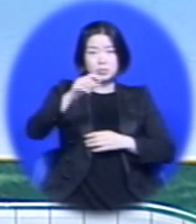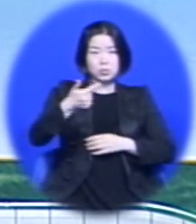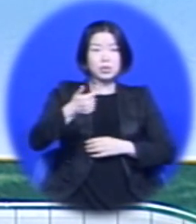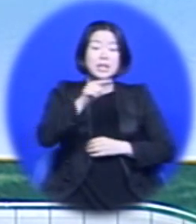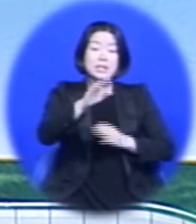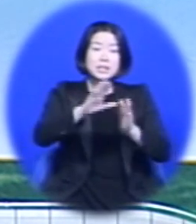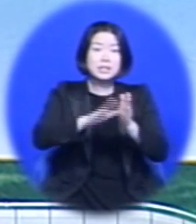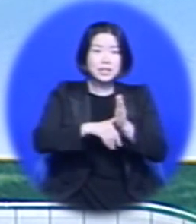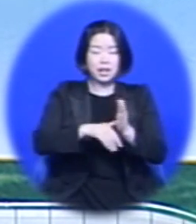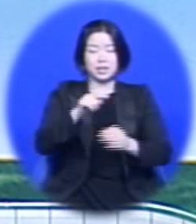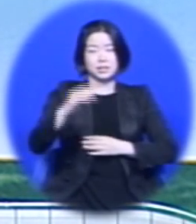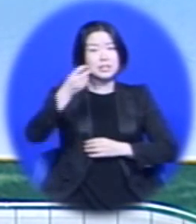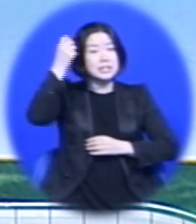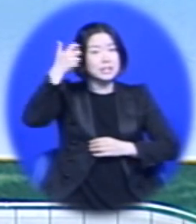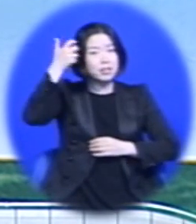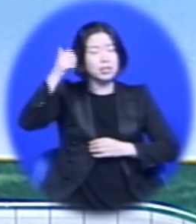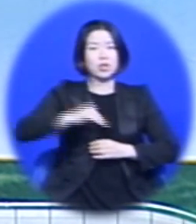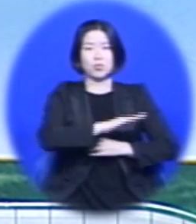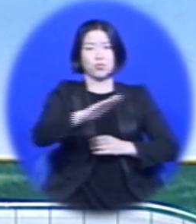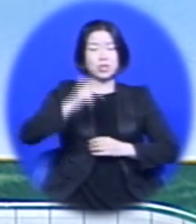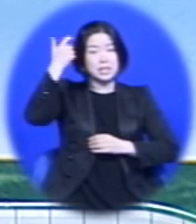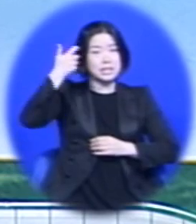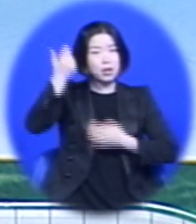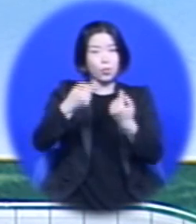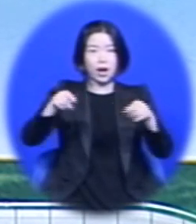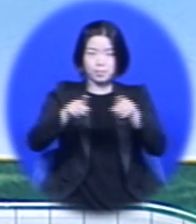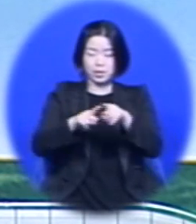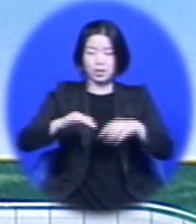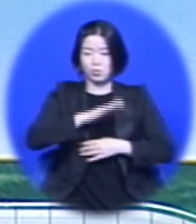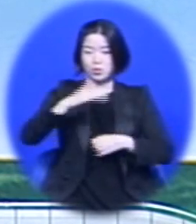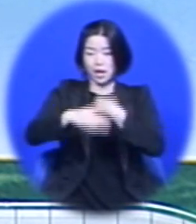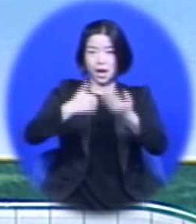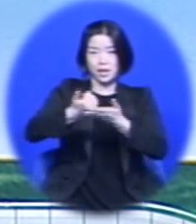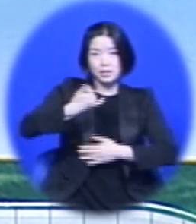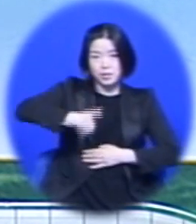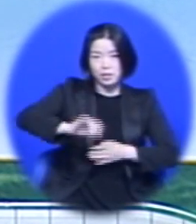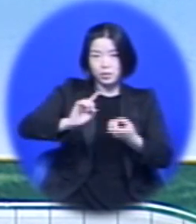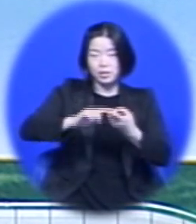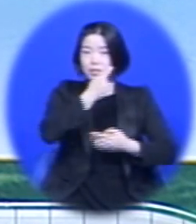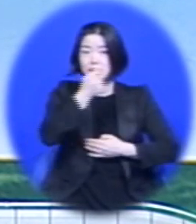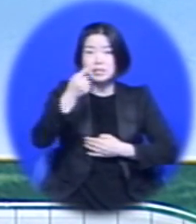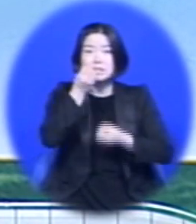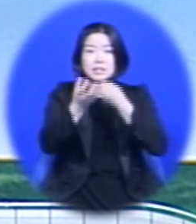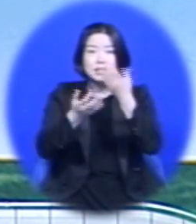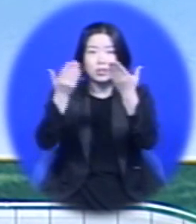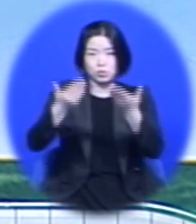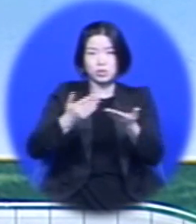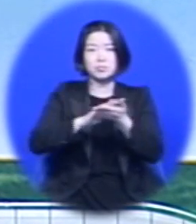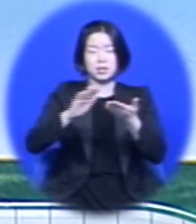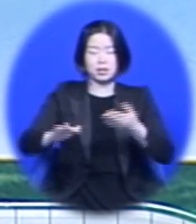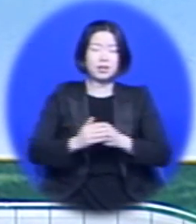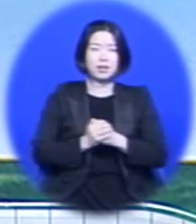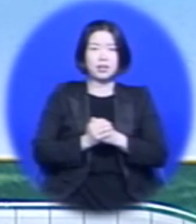그 성령이 우리의 영과 함께 우리가 하나님의 자녀임을 증언하십니다.